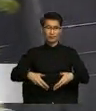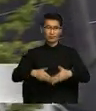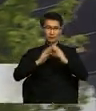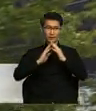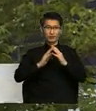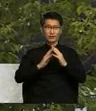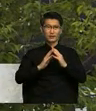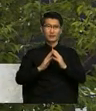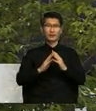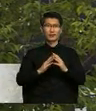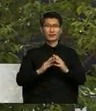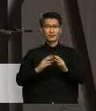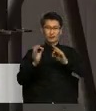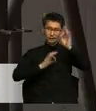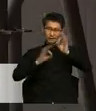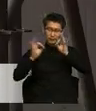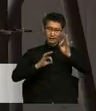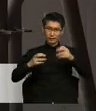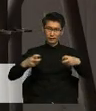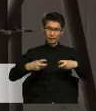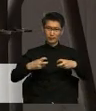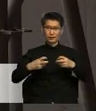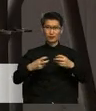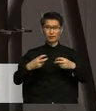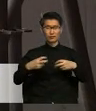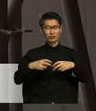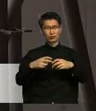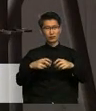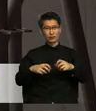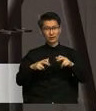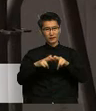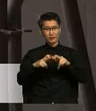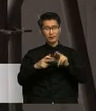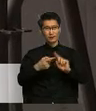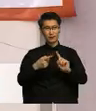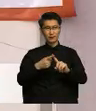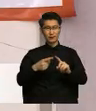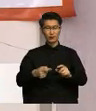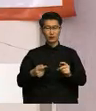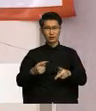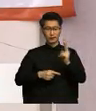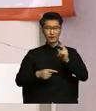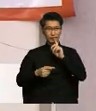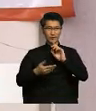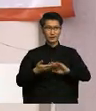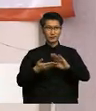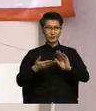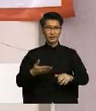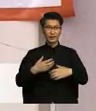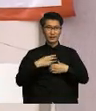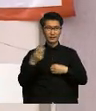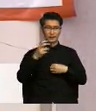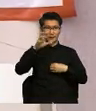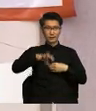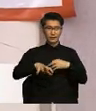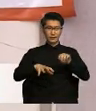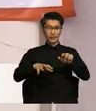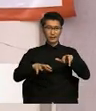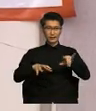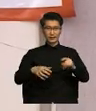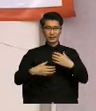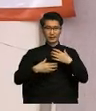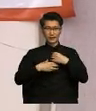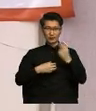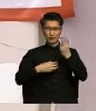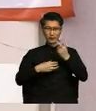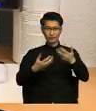전략을 달성하기 위해 노동 안전 지킴이를 점차적으로 확대할 계획입니다. 노동 안전 지킴이는 산재 예방